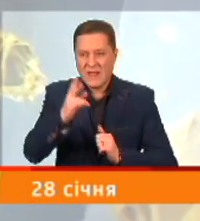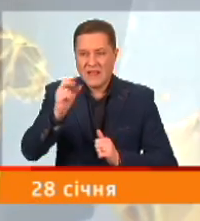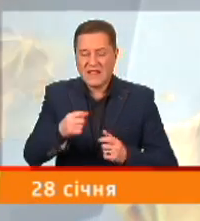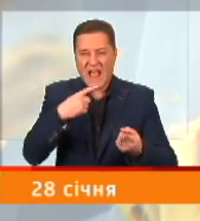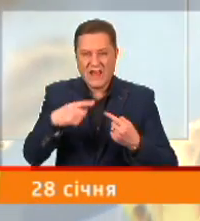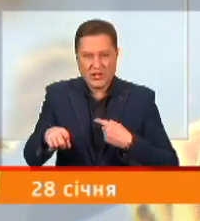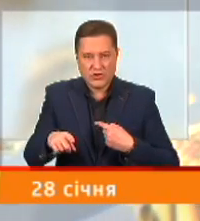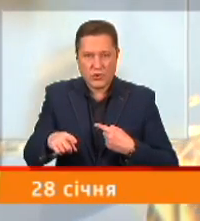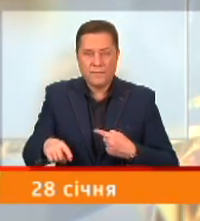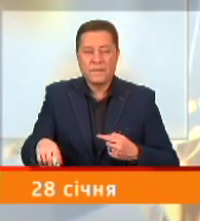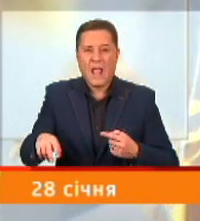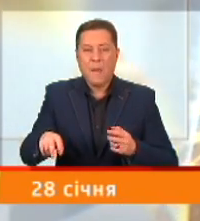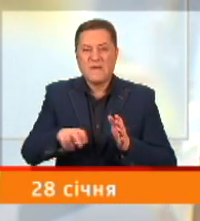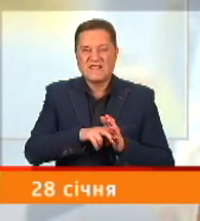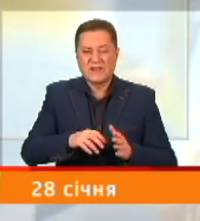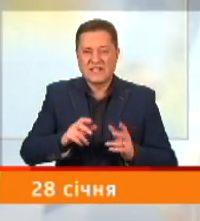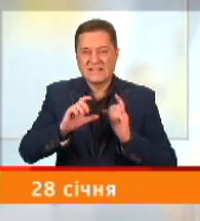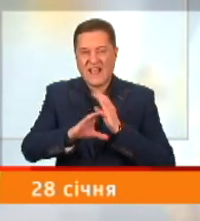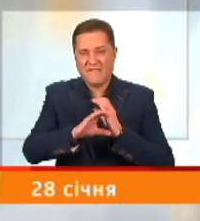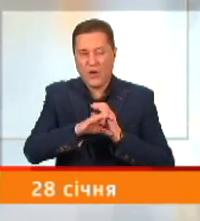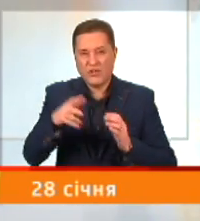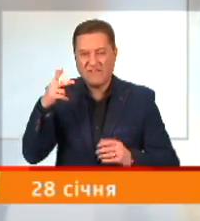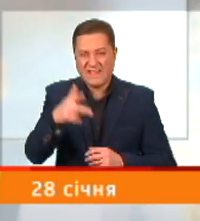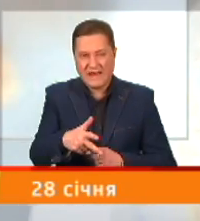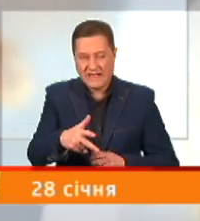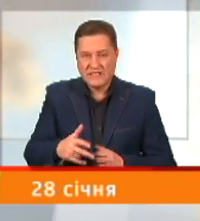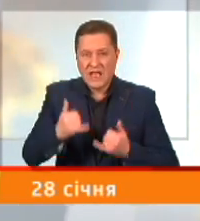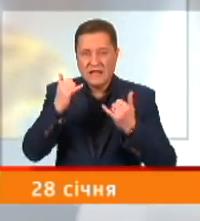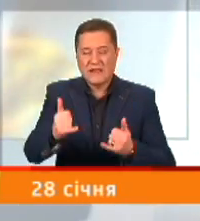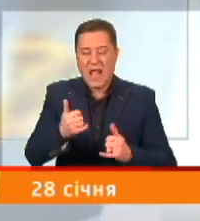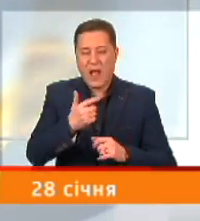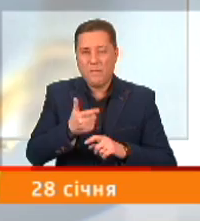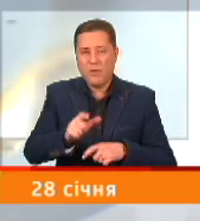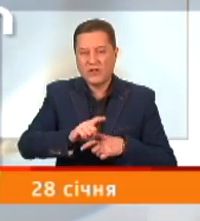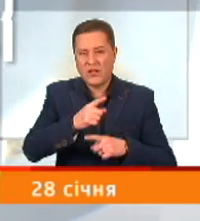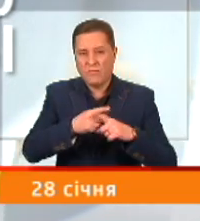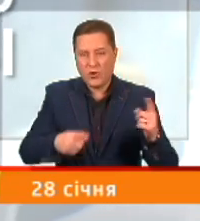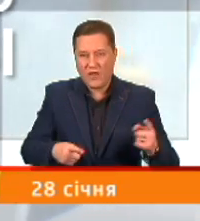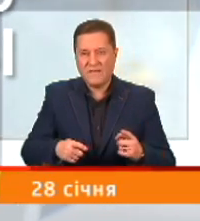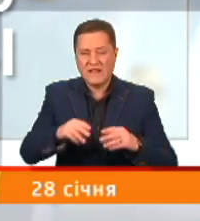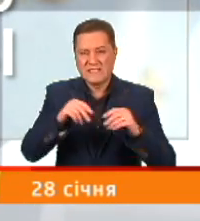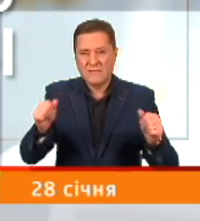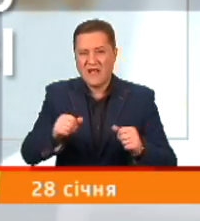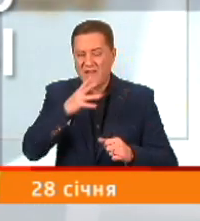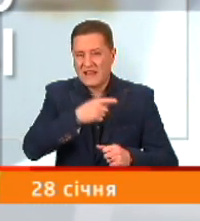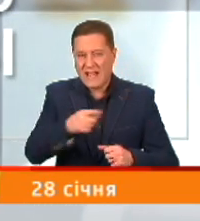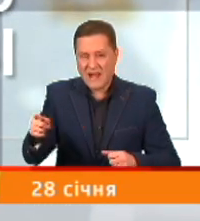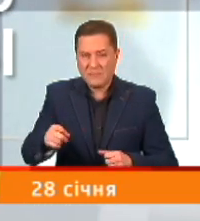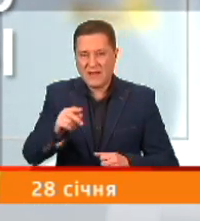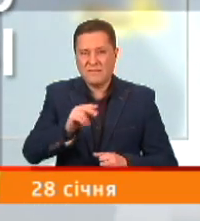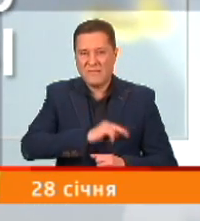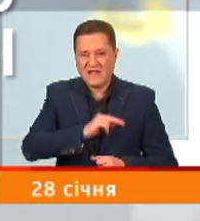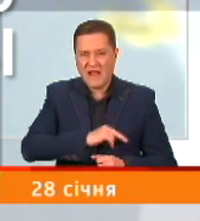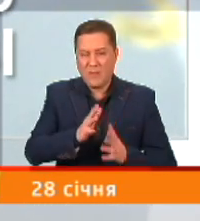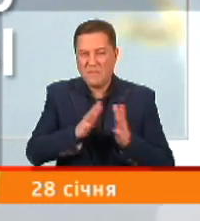іншу. Пасажирських вагонів в «Укрзалізниці» майже 3000. Для понад половини з них сплив так званий термін придатності. Цим